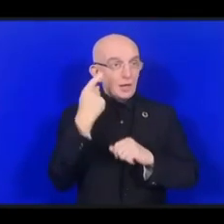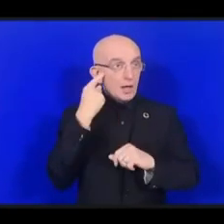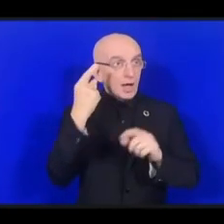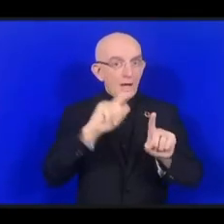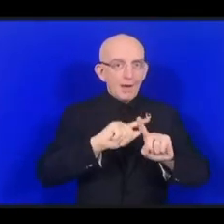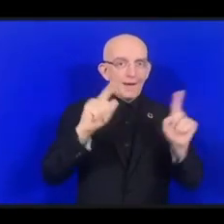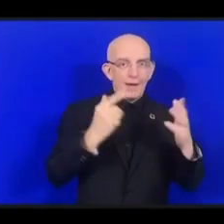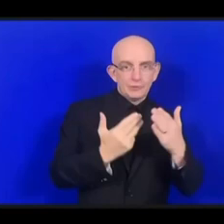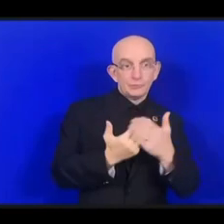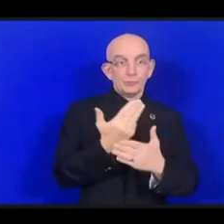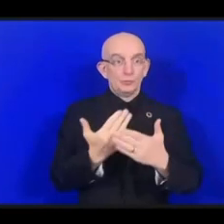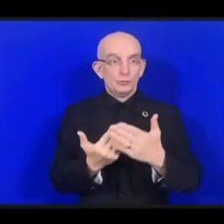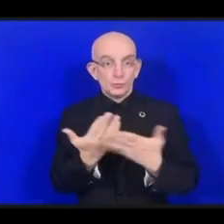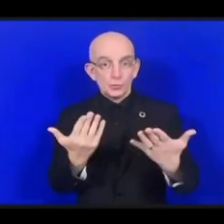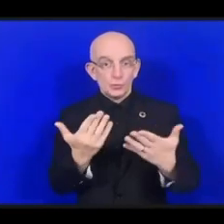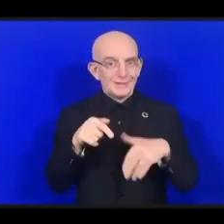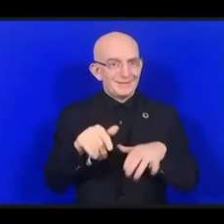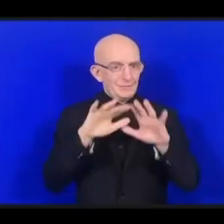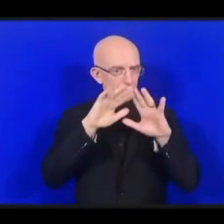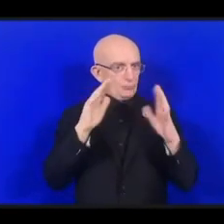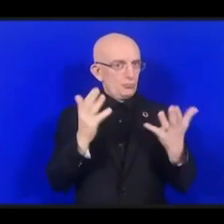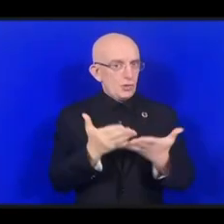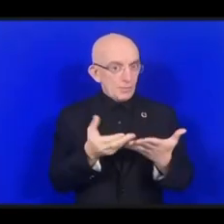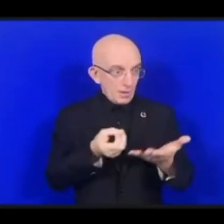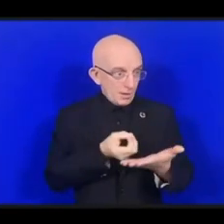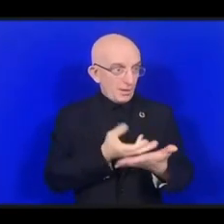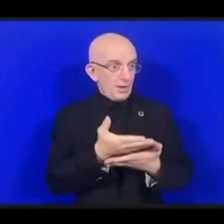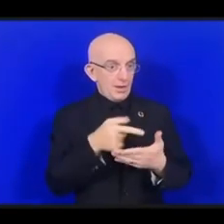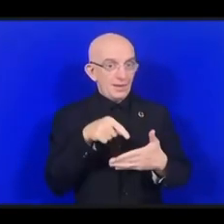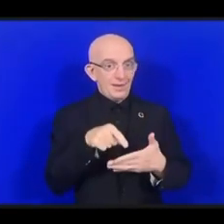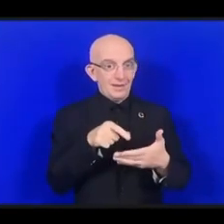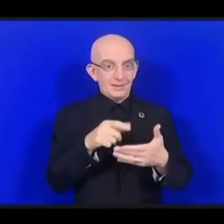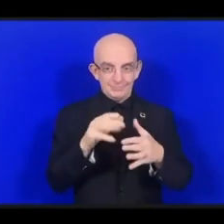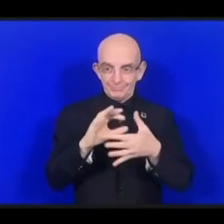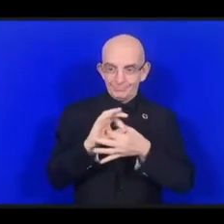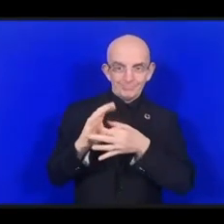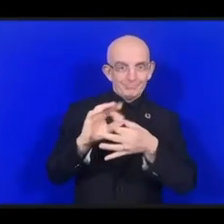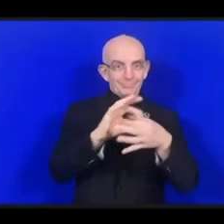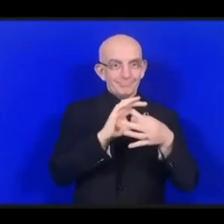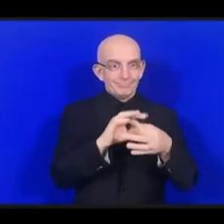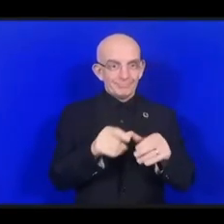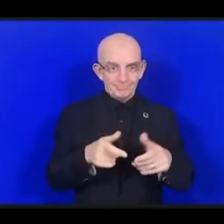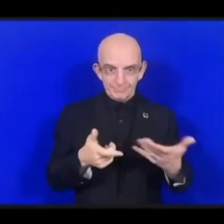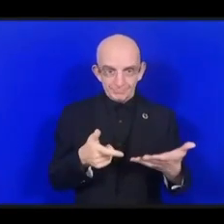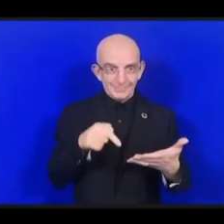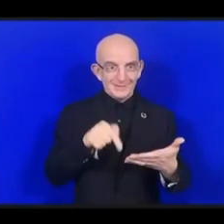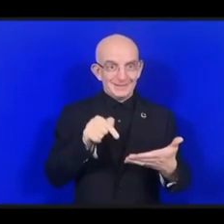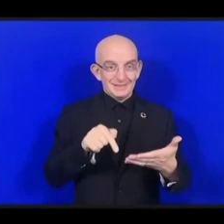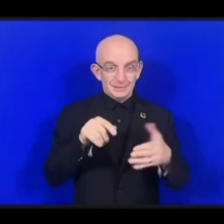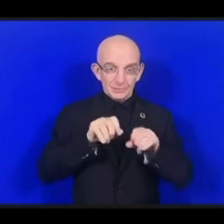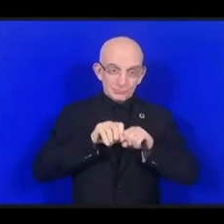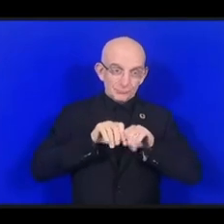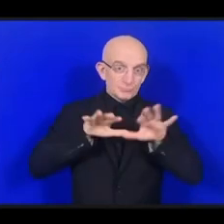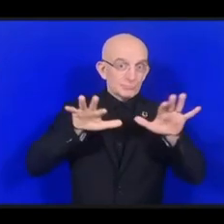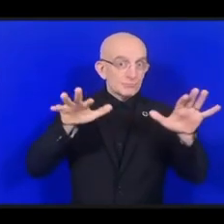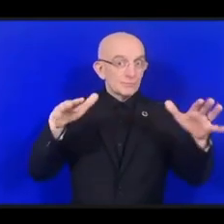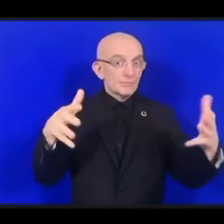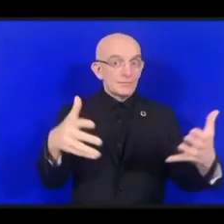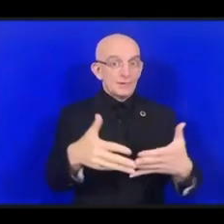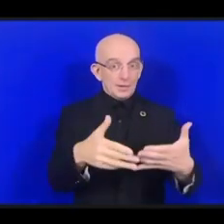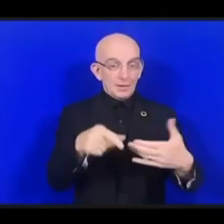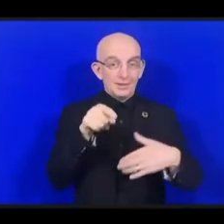pour libérer le plein potentiel des télécommunications nous accueillons après ouvert la